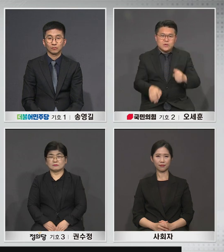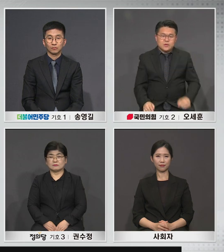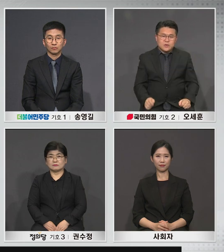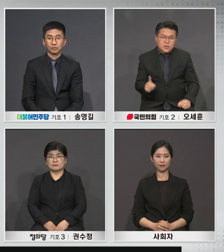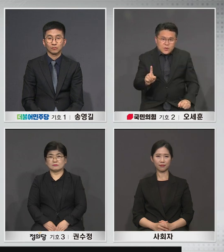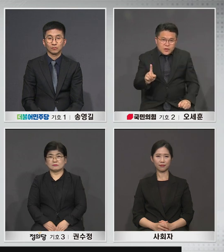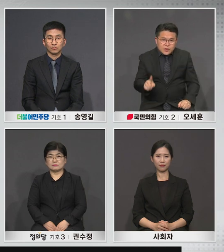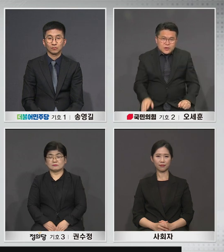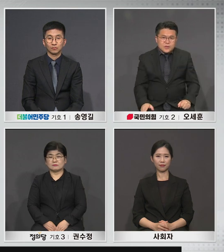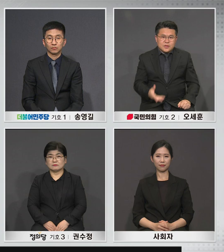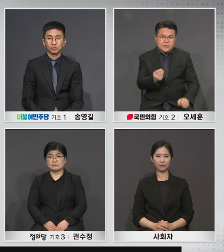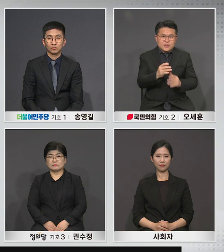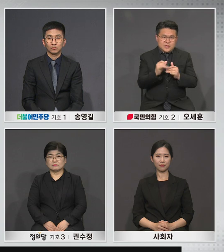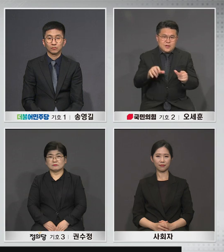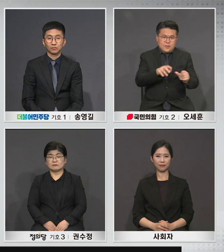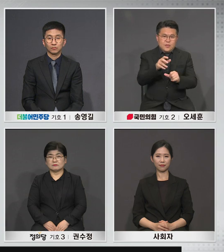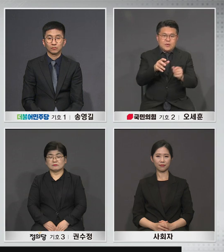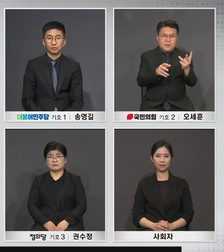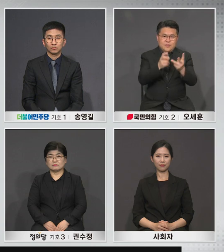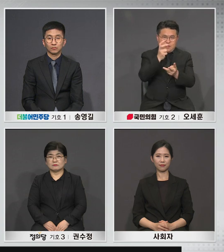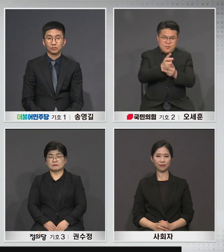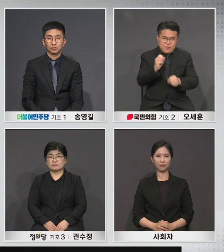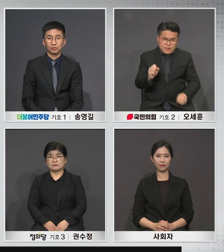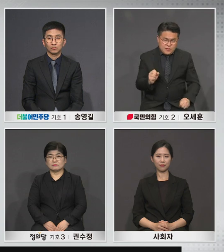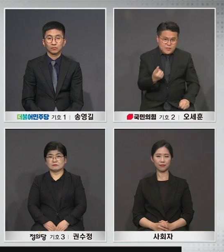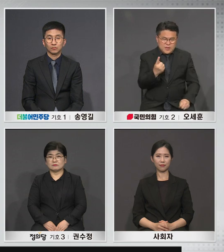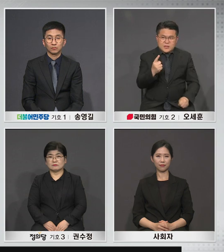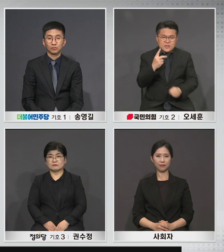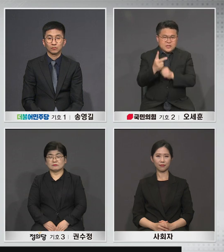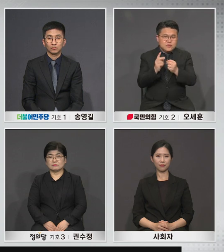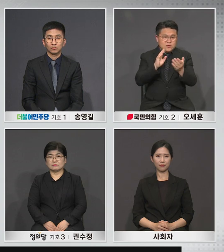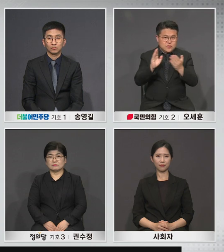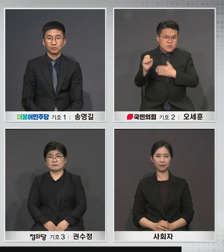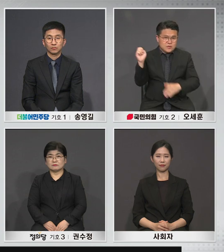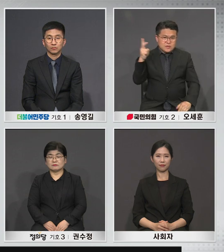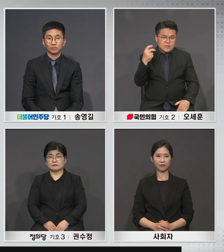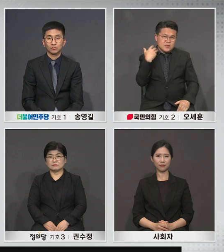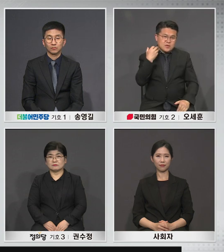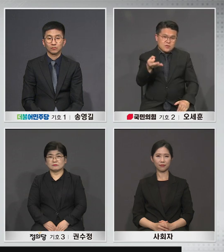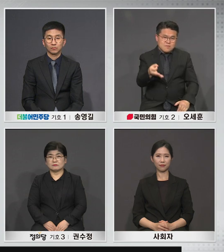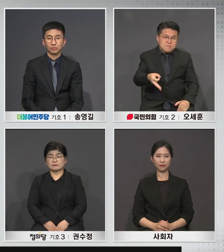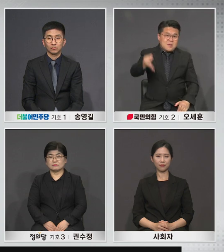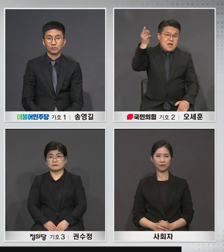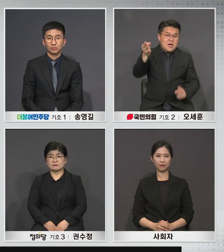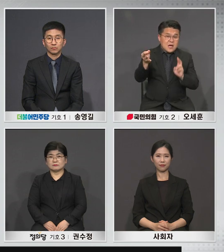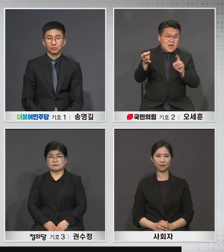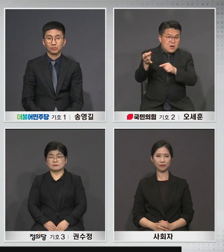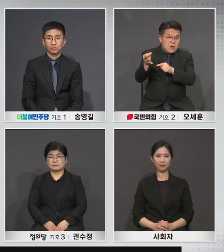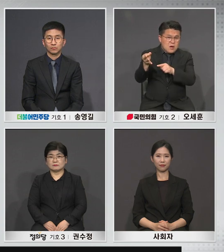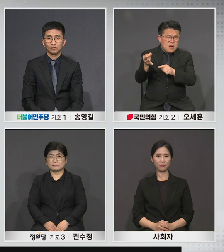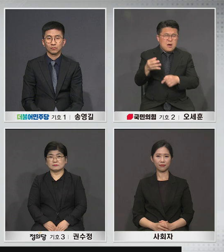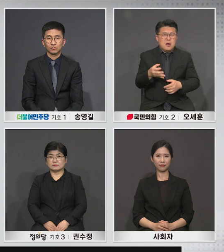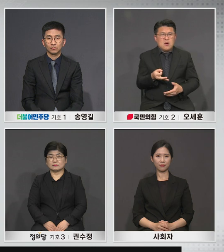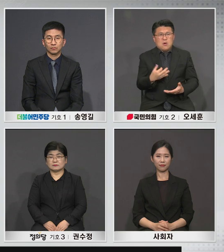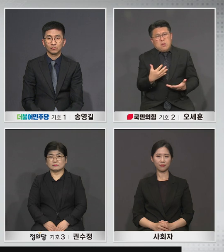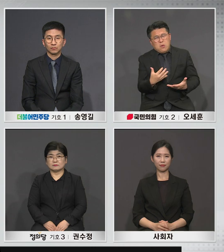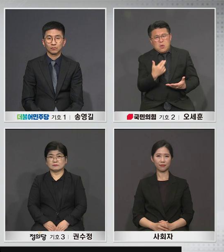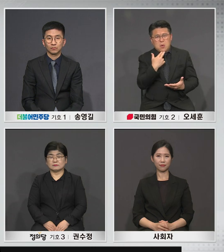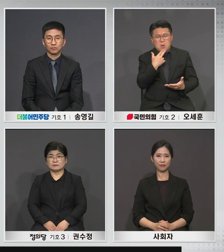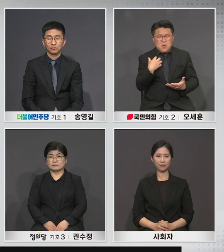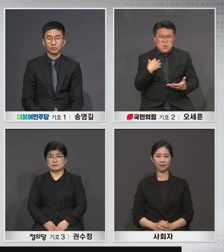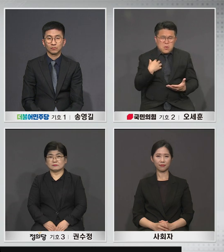보호 3법 때문에 2년이 지났기 때문에 급등하는 전세금을 감당할 수 없는 서민들을 위해서